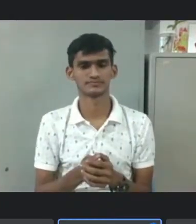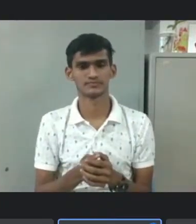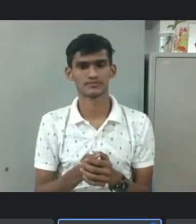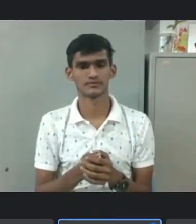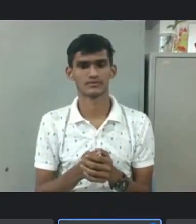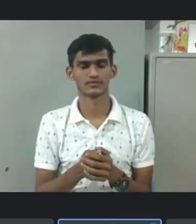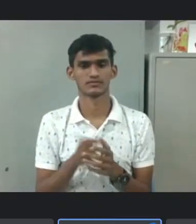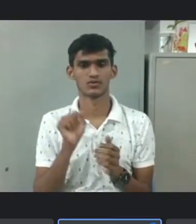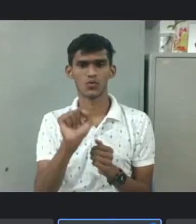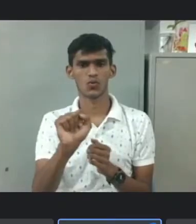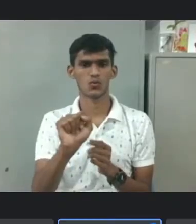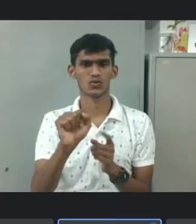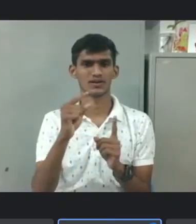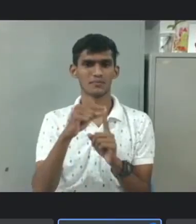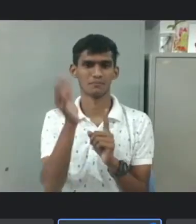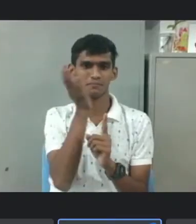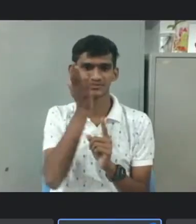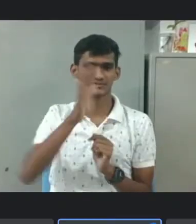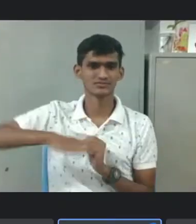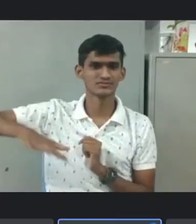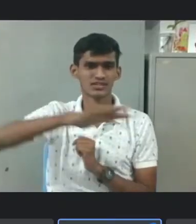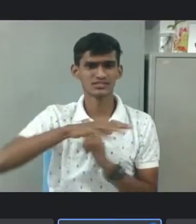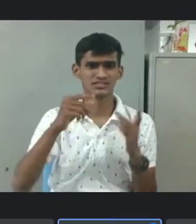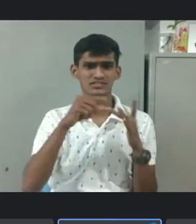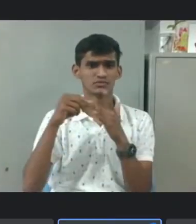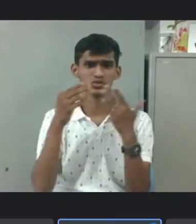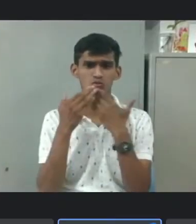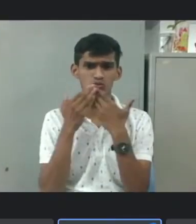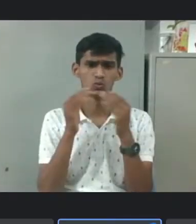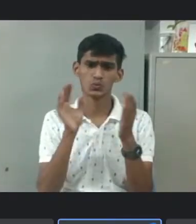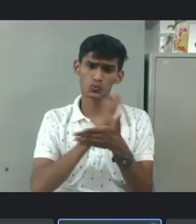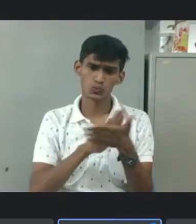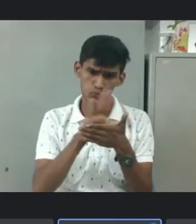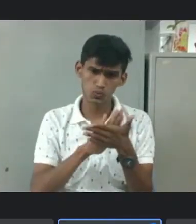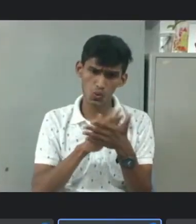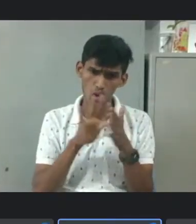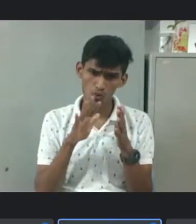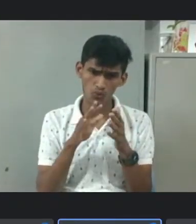ഹലോ അമ്മ, നിങ്ങളുടെ പഞ്ചായത്തിൽ സ്കൂളുകൾ ഒന്നും നിലവിലില്ലെന്നാണോ പറഞ്ഞത്?